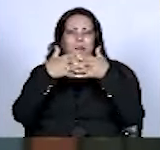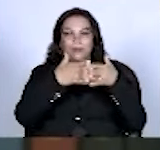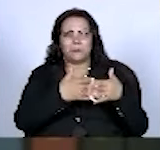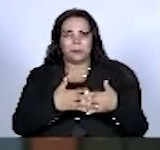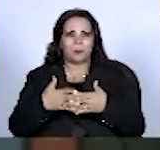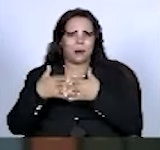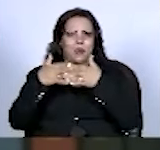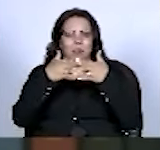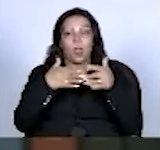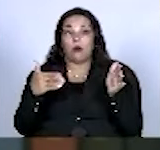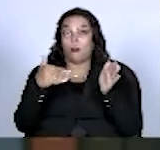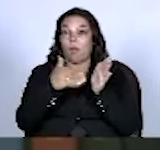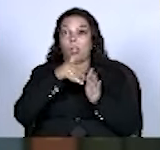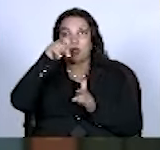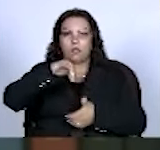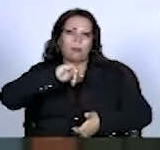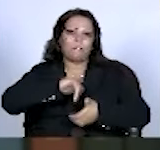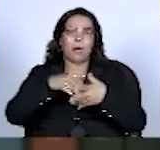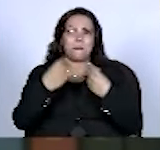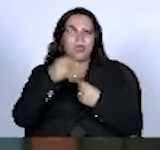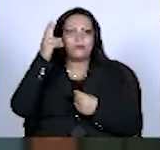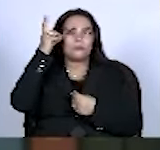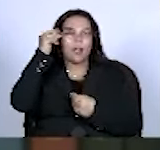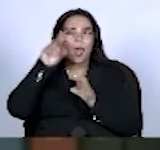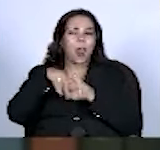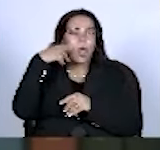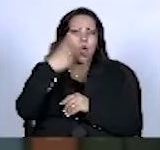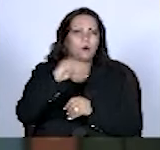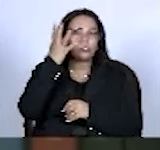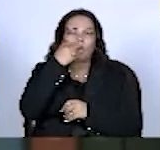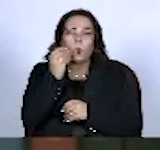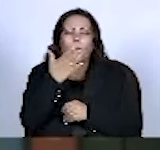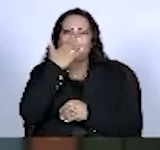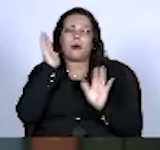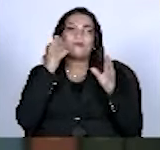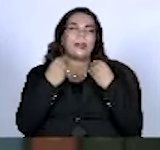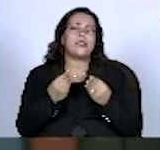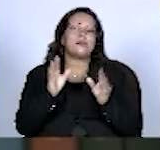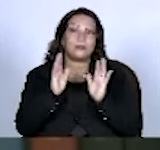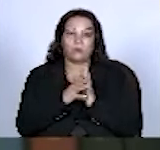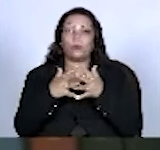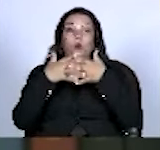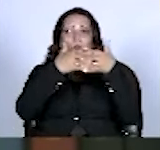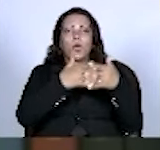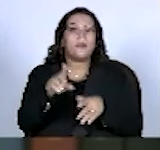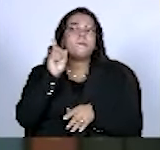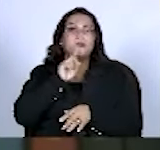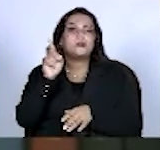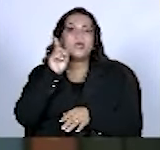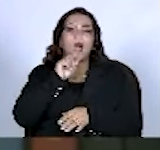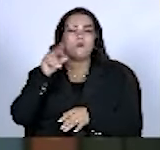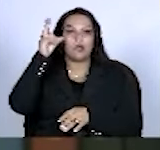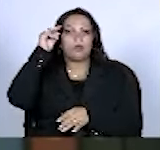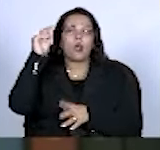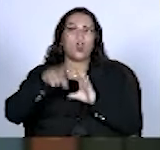المتحده حتى الان لم تتفق مع اسرائيل على طبيعه الرد الولايات المتحده لا تريد ان ترد اسرائيل